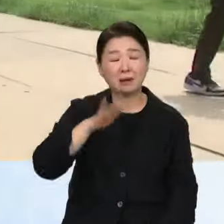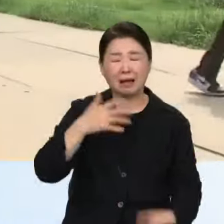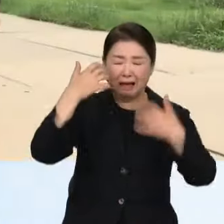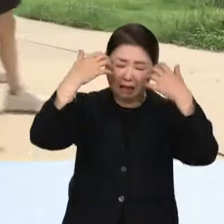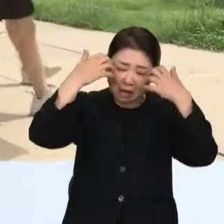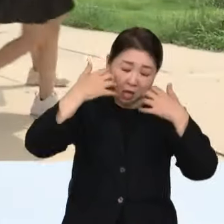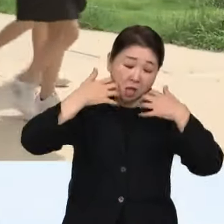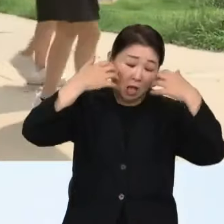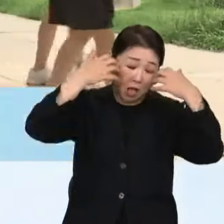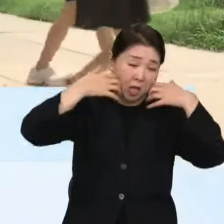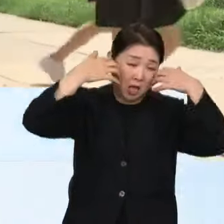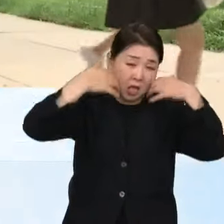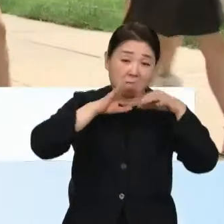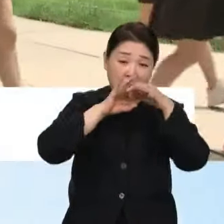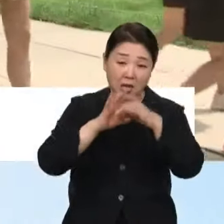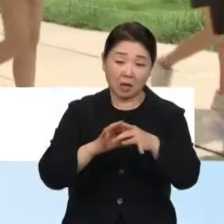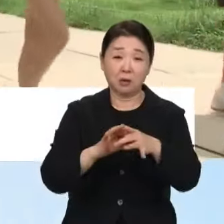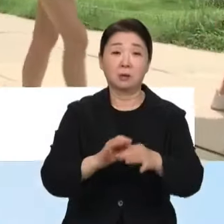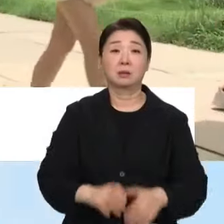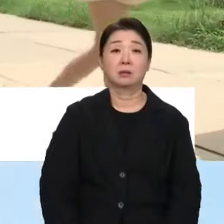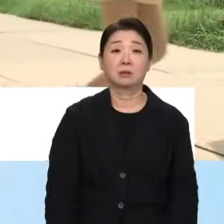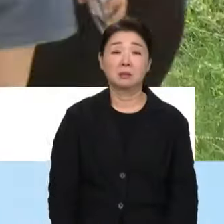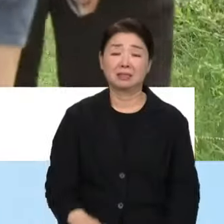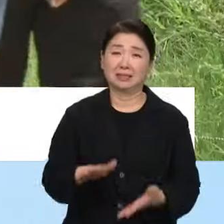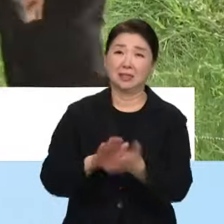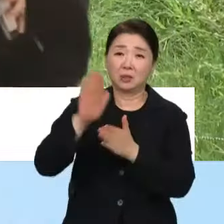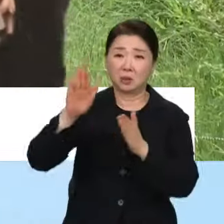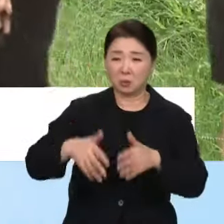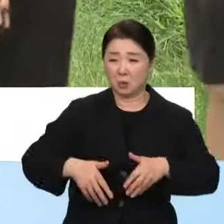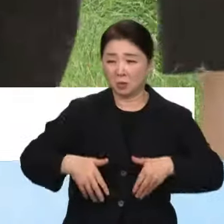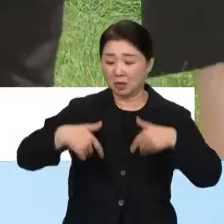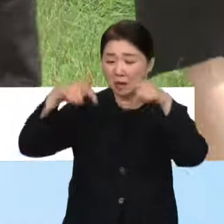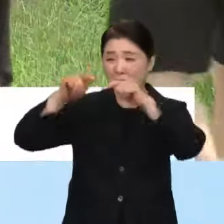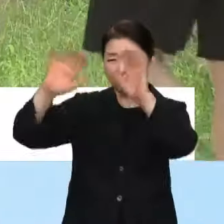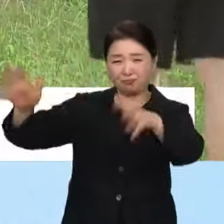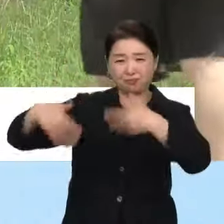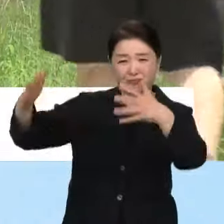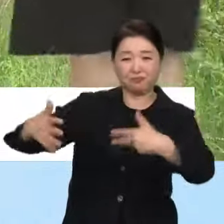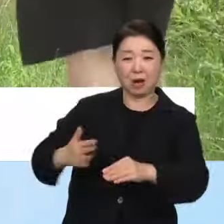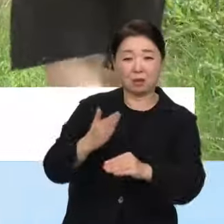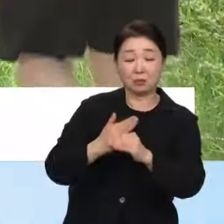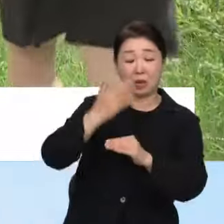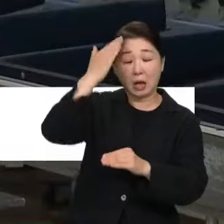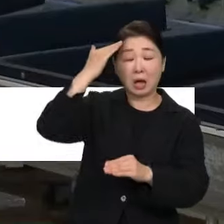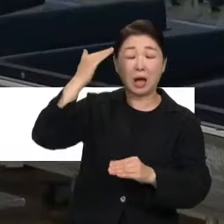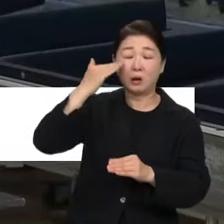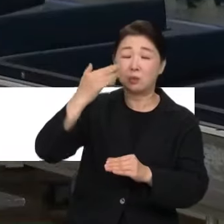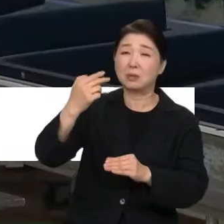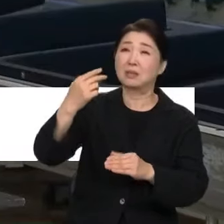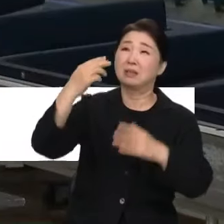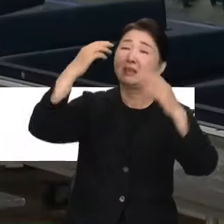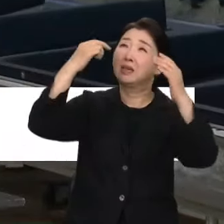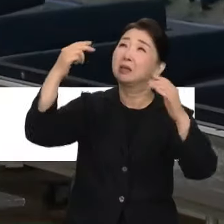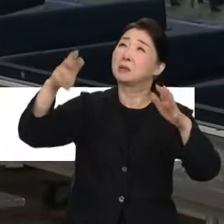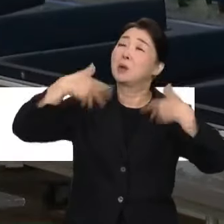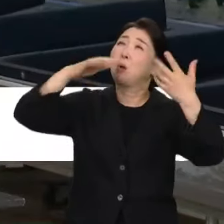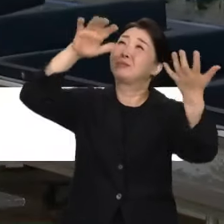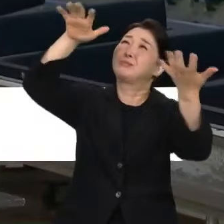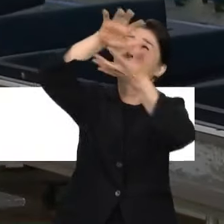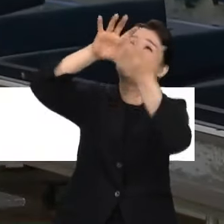더위는 계속 이어집니다. 뜨겁고 습한 남서풍은 계속 올라오고 있고요. 우리나라 상공의 더운 고기압도 그대로 버티고